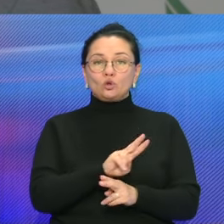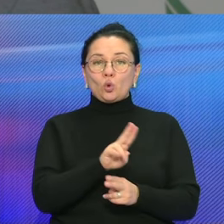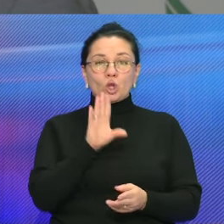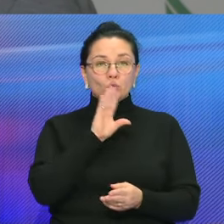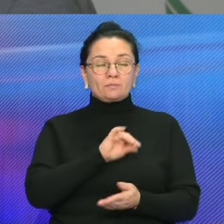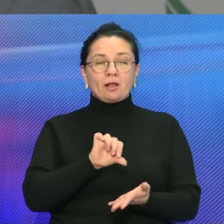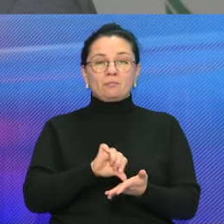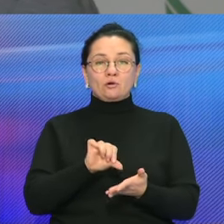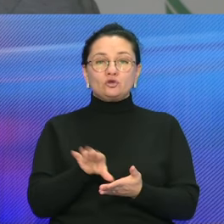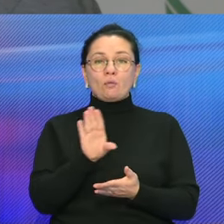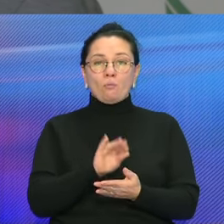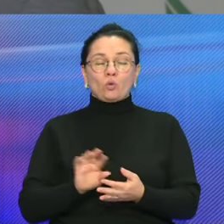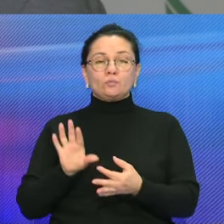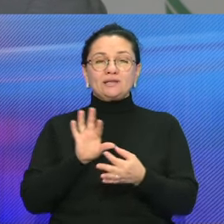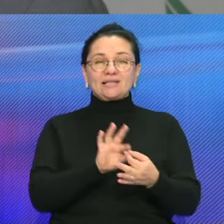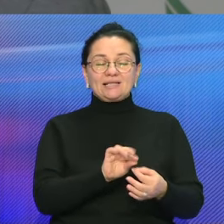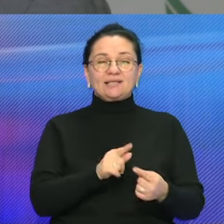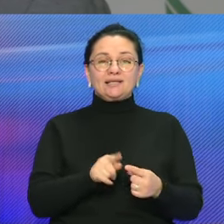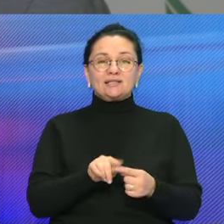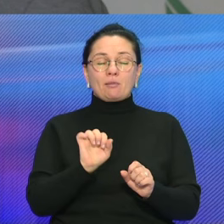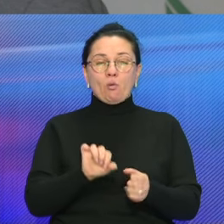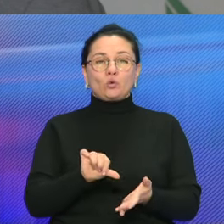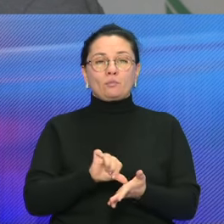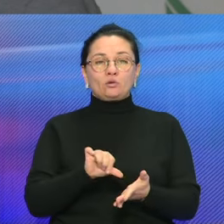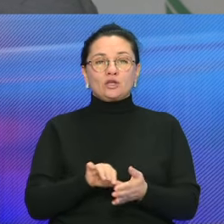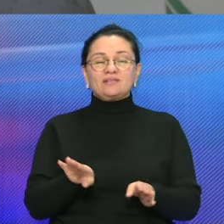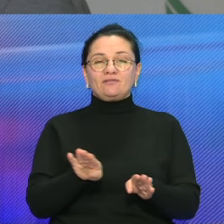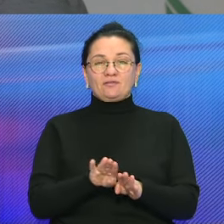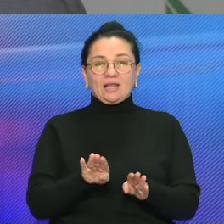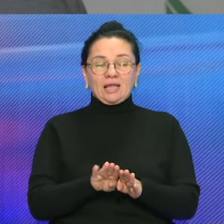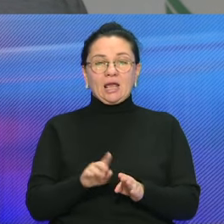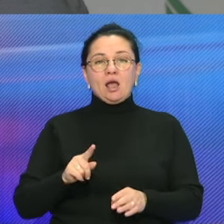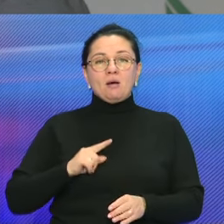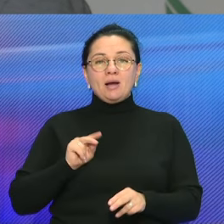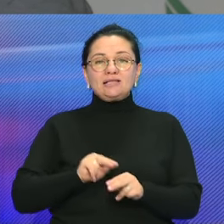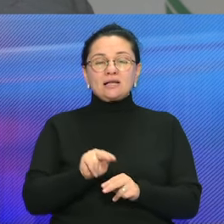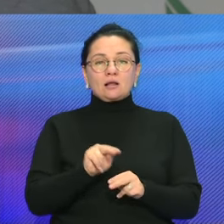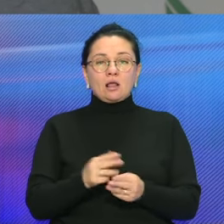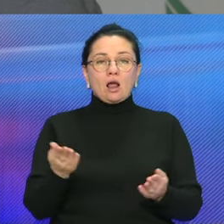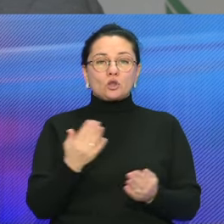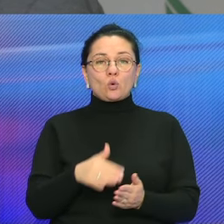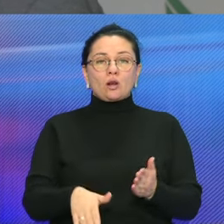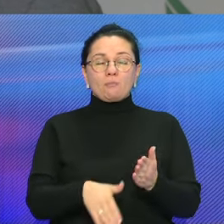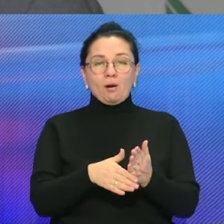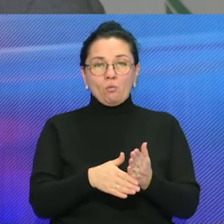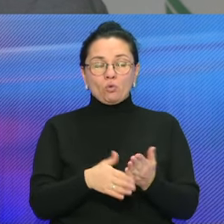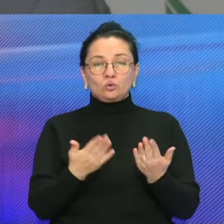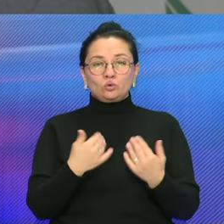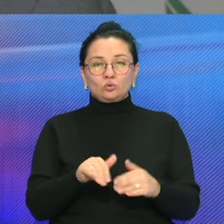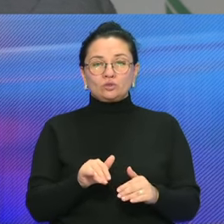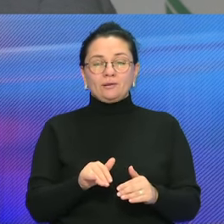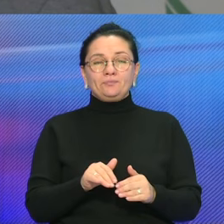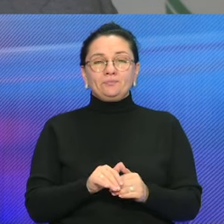могут присоединиться и поучаствовать в наших таких, скажем, тренингах, мастер-классах, которые помогут уже